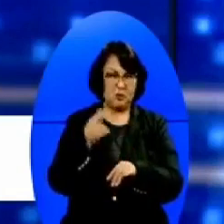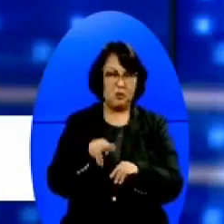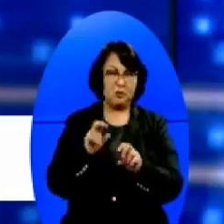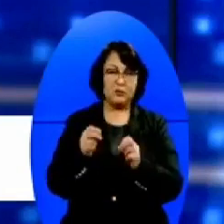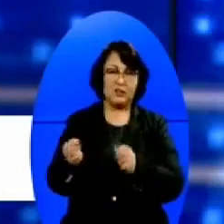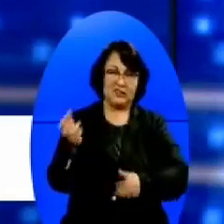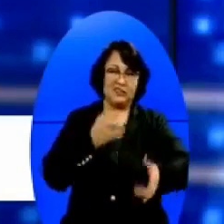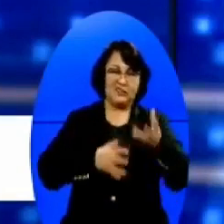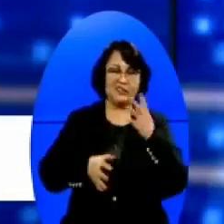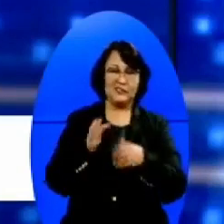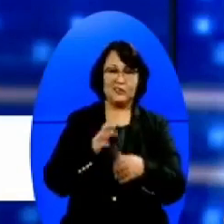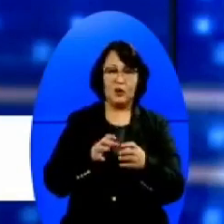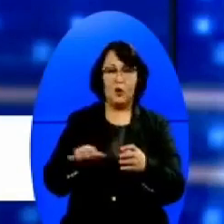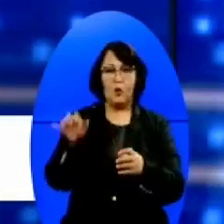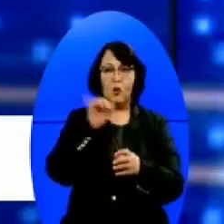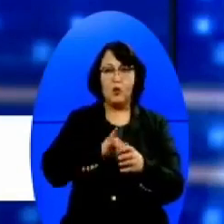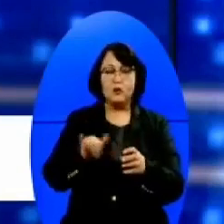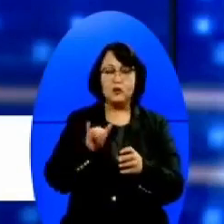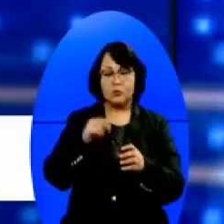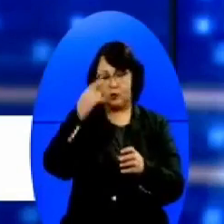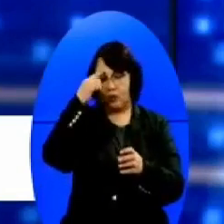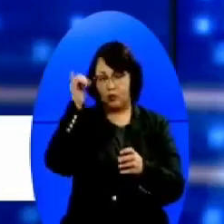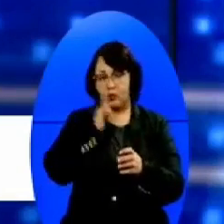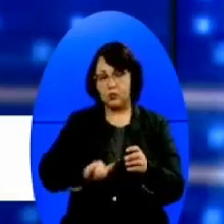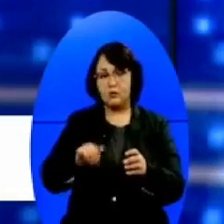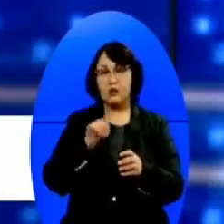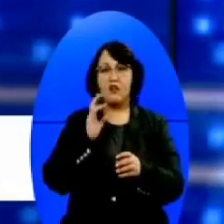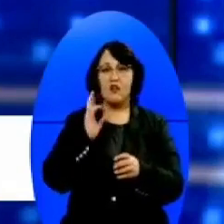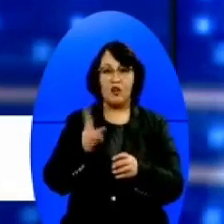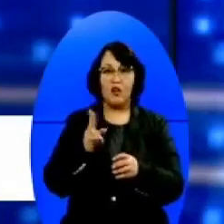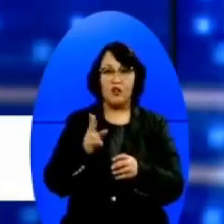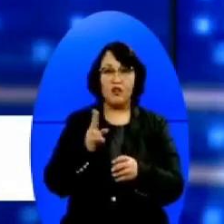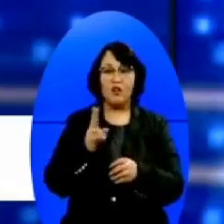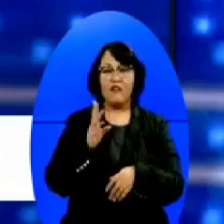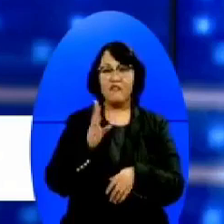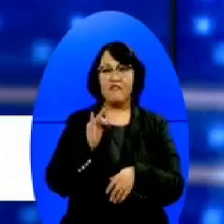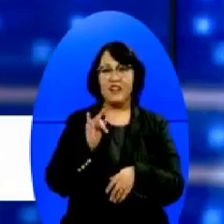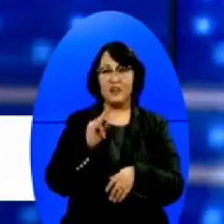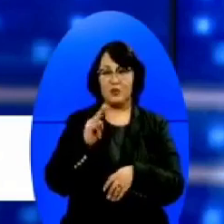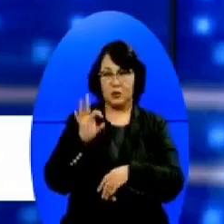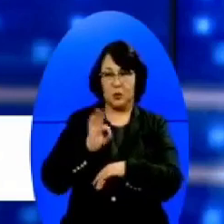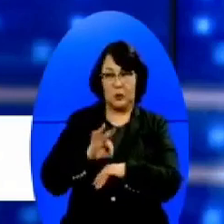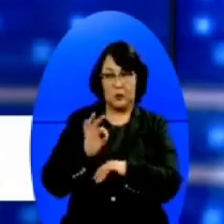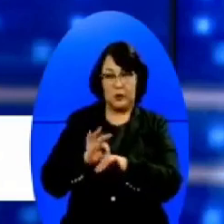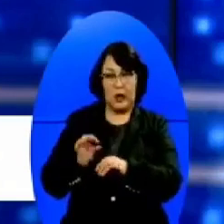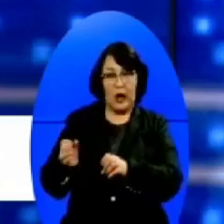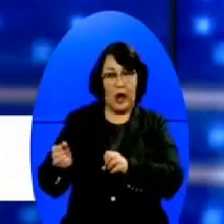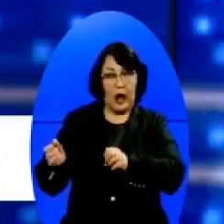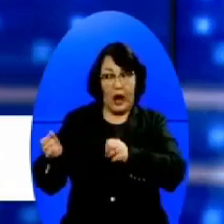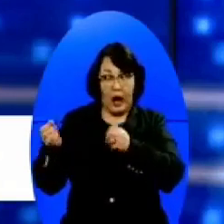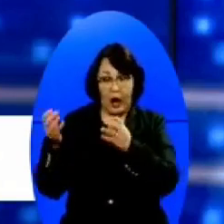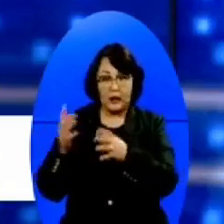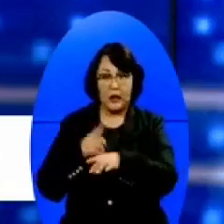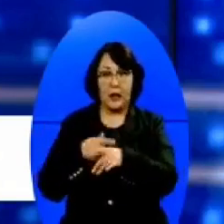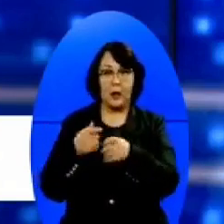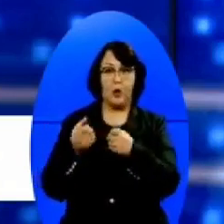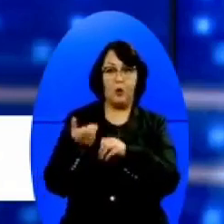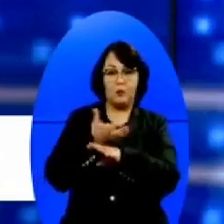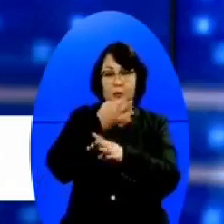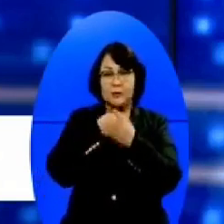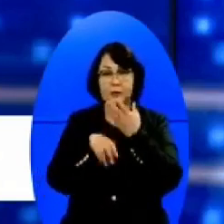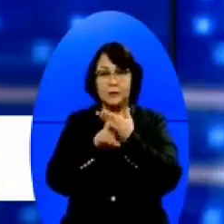нь бол улсын хэмжээнд дэгдэлт явж байна. Бид нар бол коронавирус талдураас сэргийлэх тентээ одоо яхах гэсэн энэ урьдчилан сэргийлэх арга хэмжээг авахас